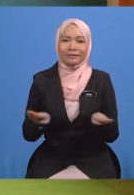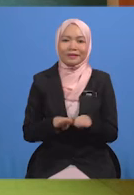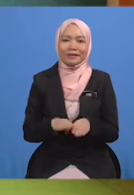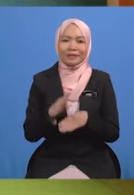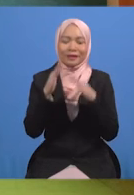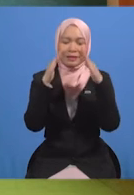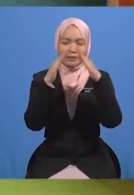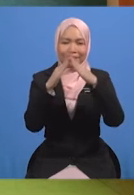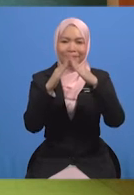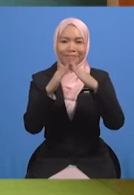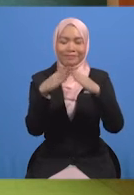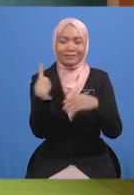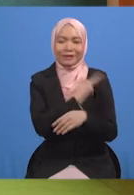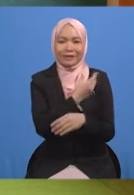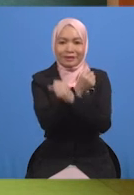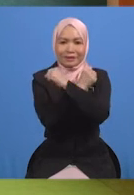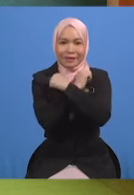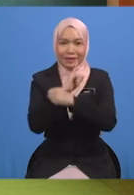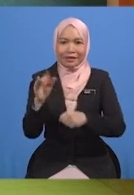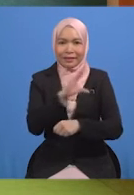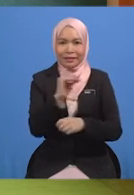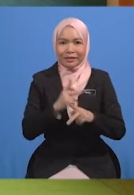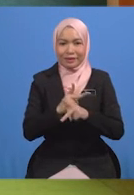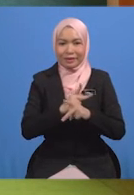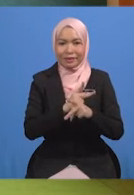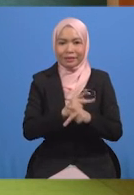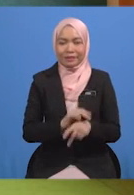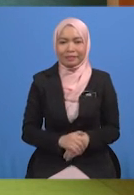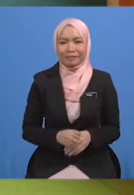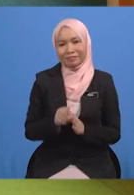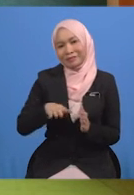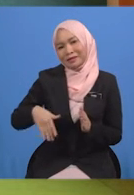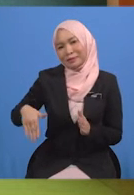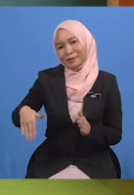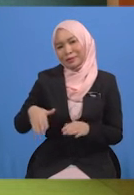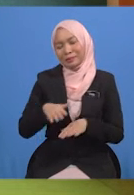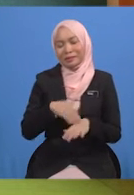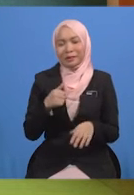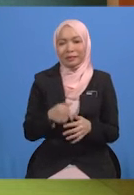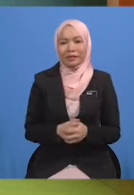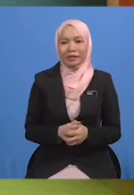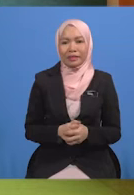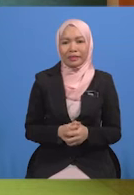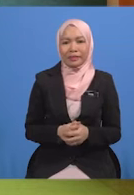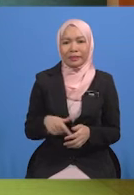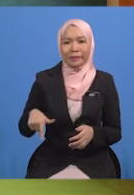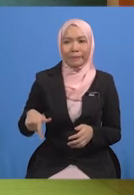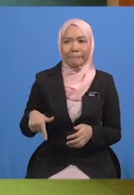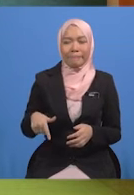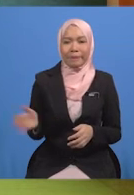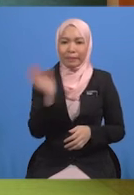kita. Sayangi dan peliharalah ia sebelum terlambat. Mari